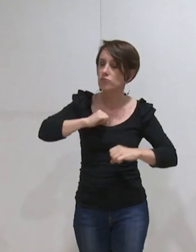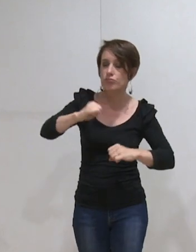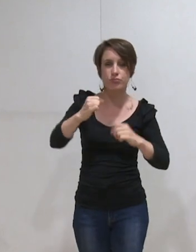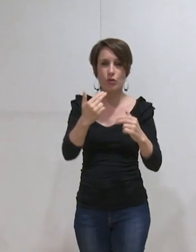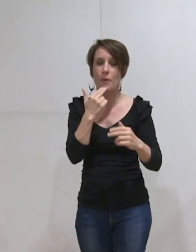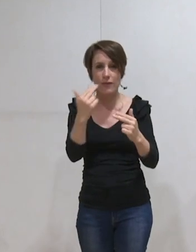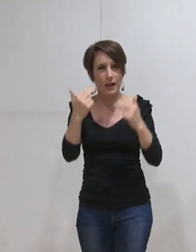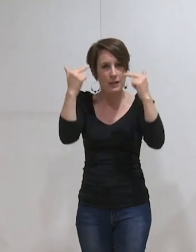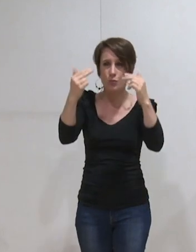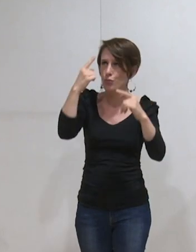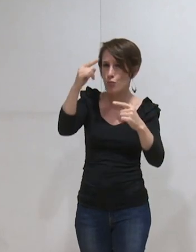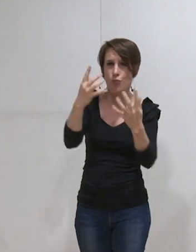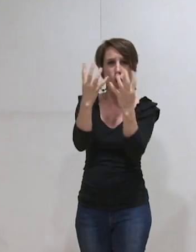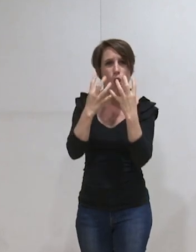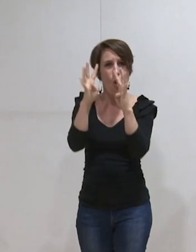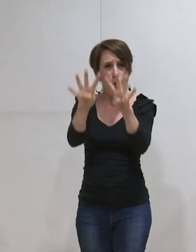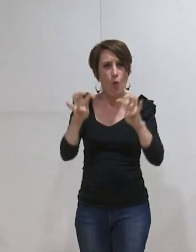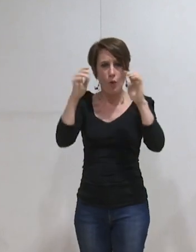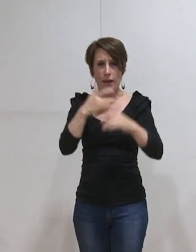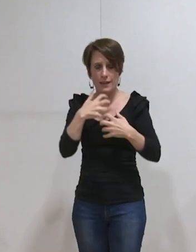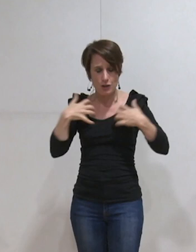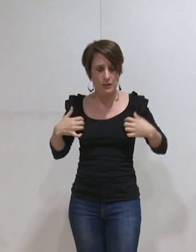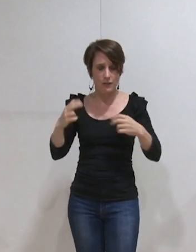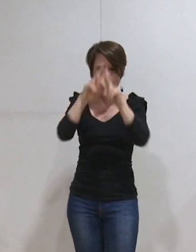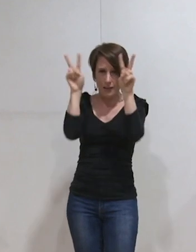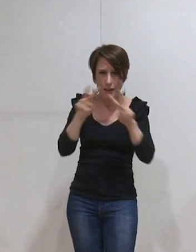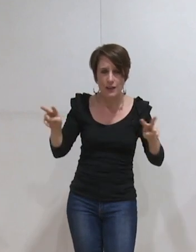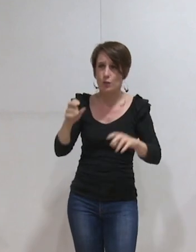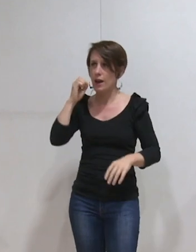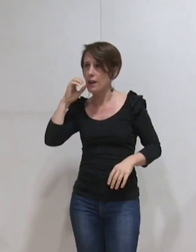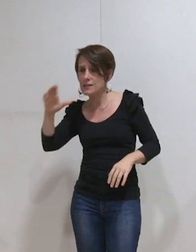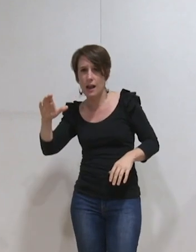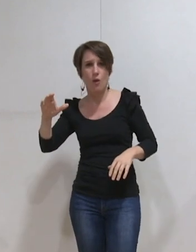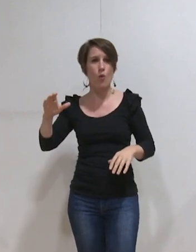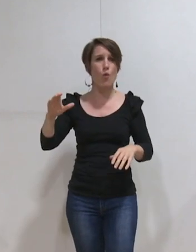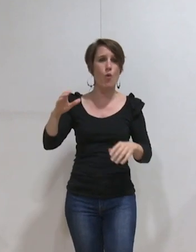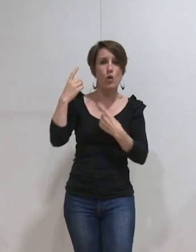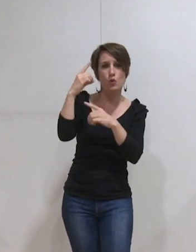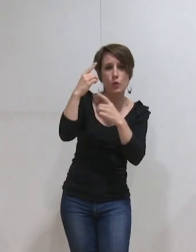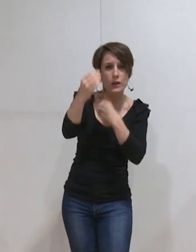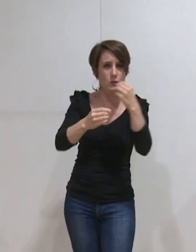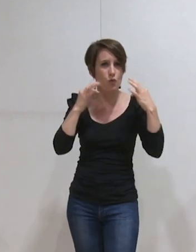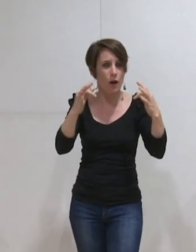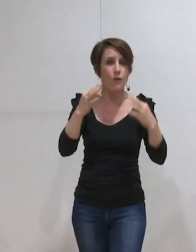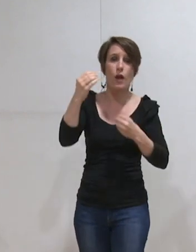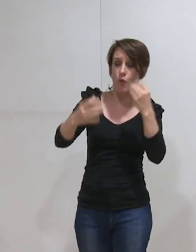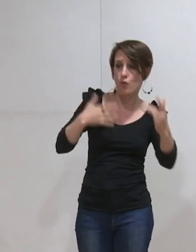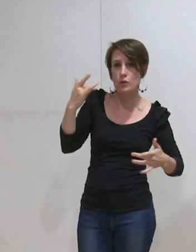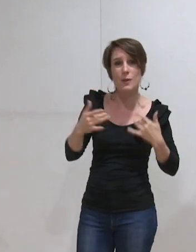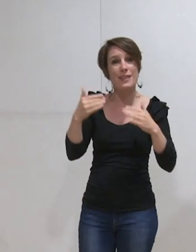congrès scientifiques internationaux des salons des événements de tourisme d'affaires ou encore des spectacles de plus de 1000